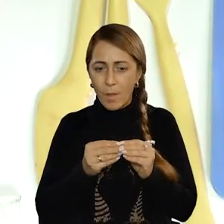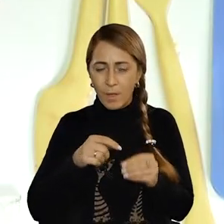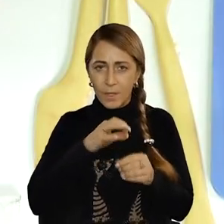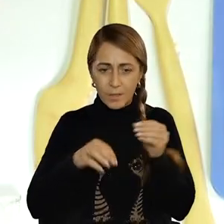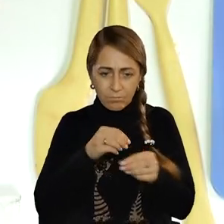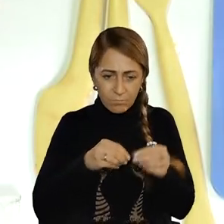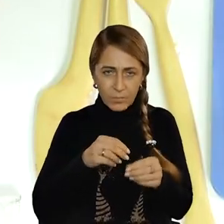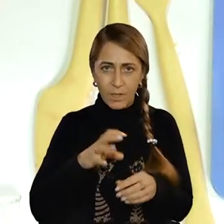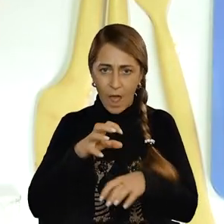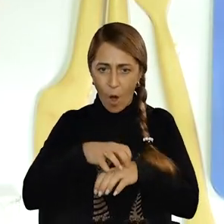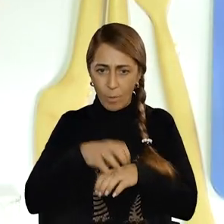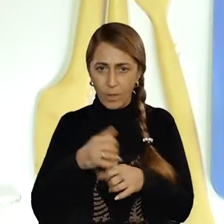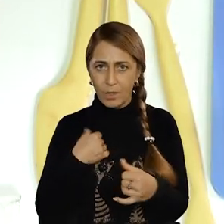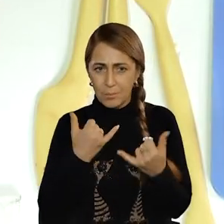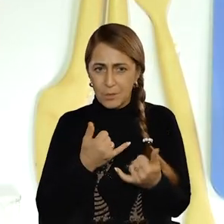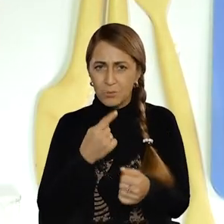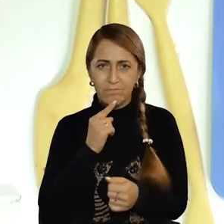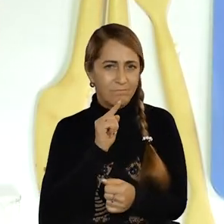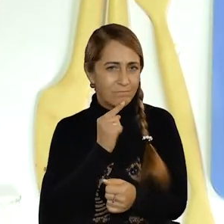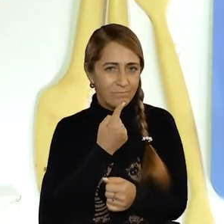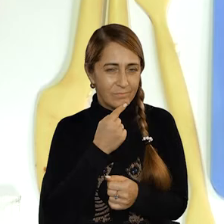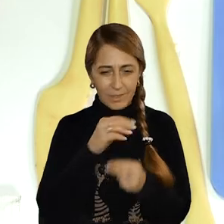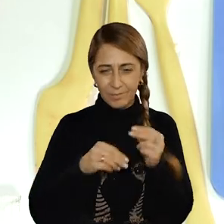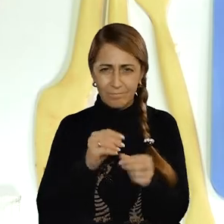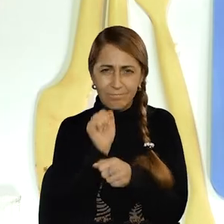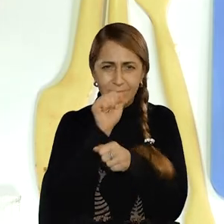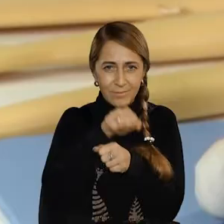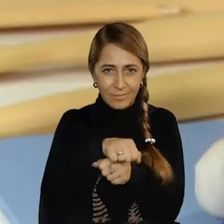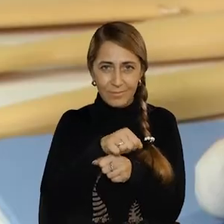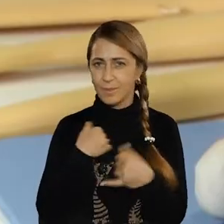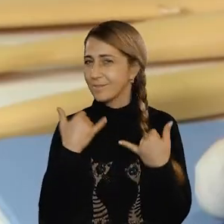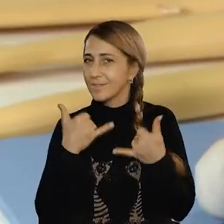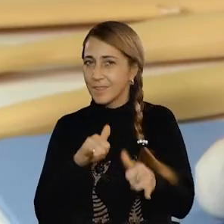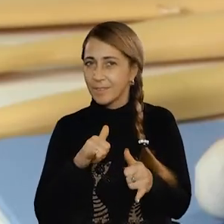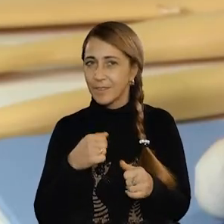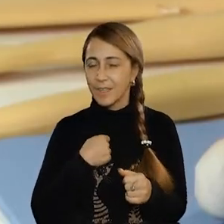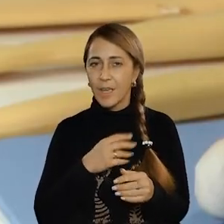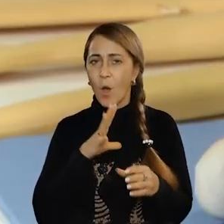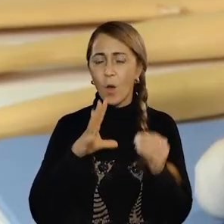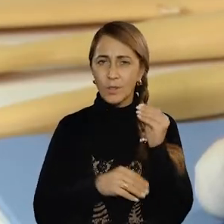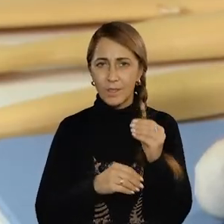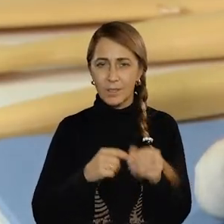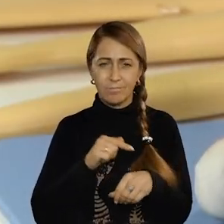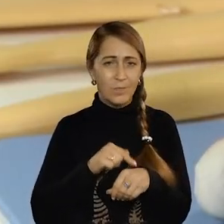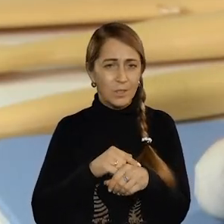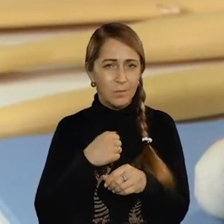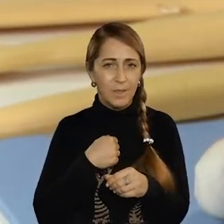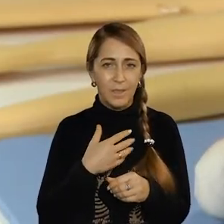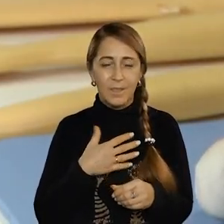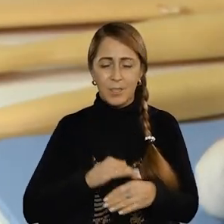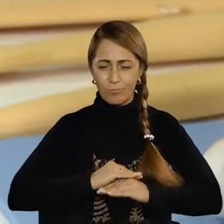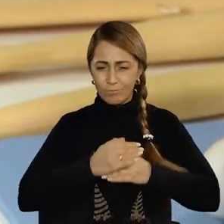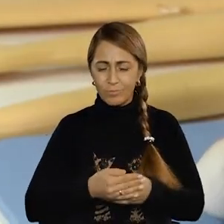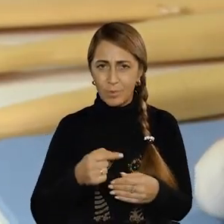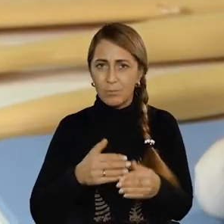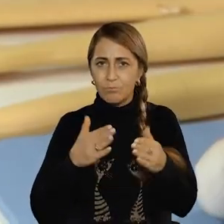на кросівках. А тепер щось важко стало згинатися. Дивно. Але останнім часом черевце моє